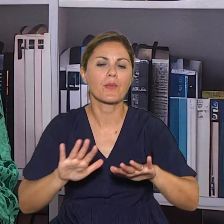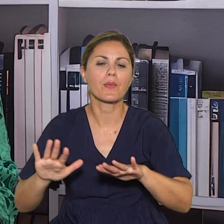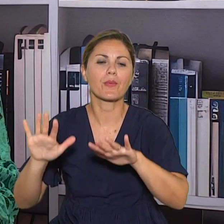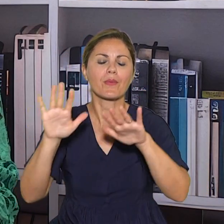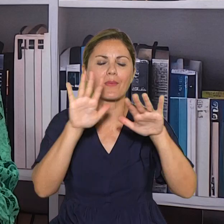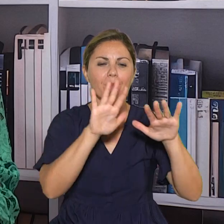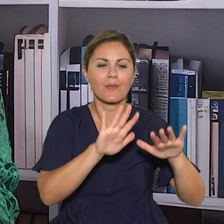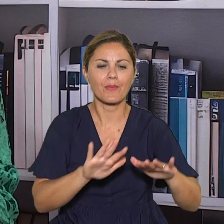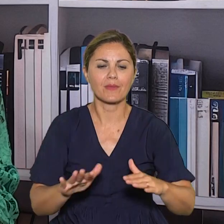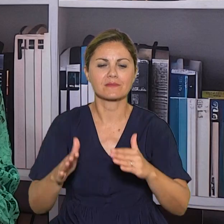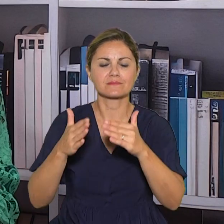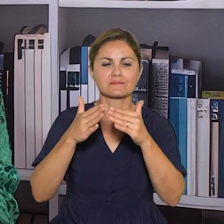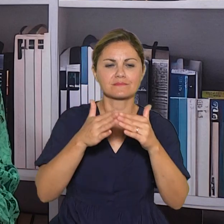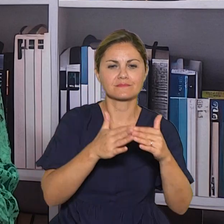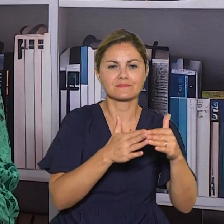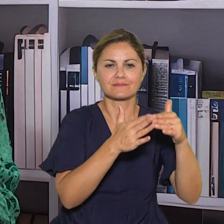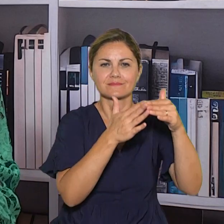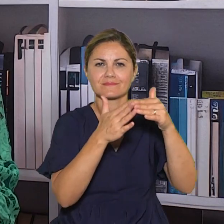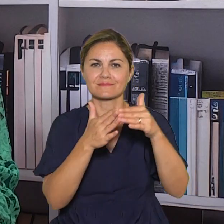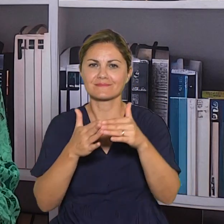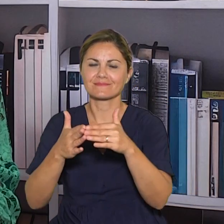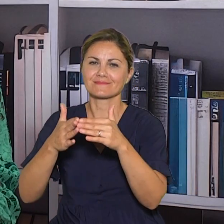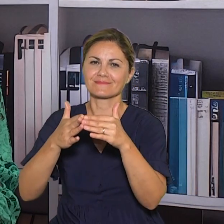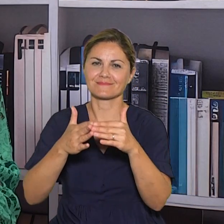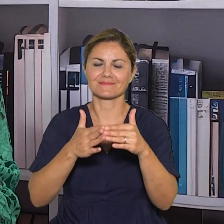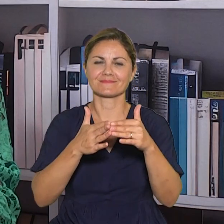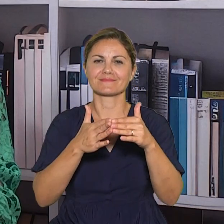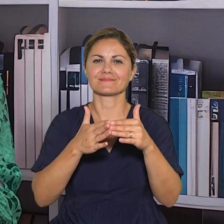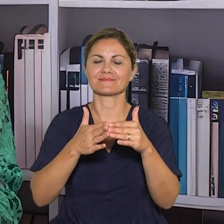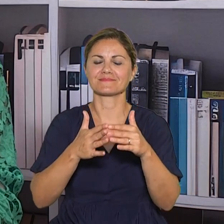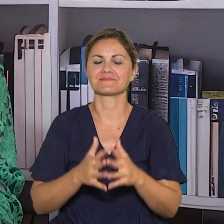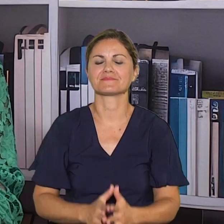sam se odmorila, pa ga sritna zagrlila.